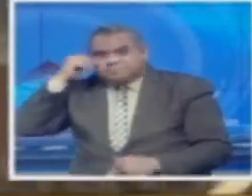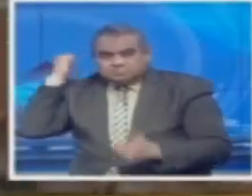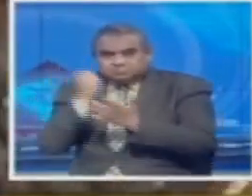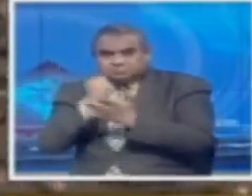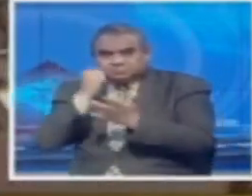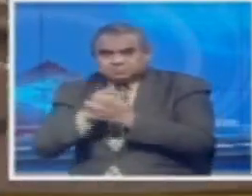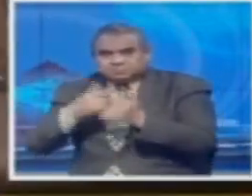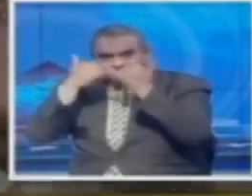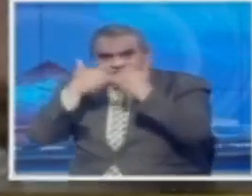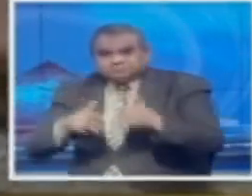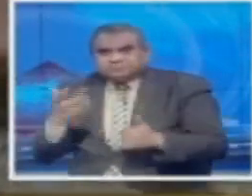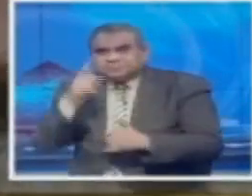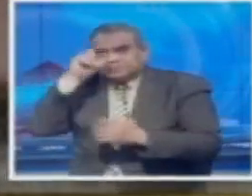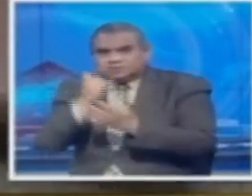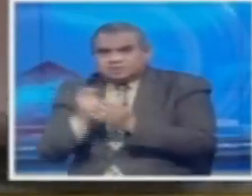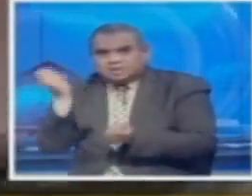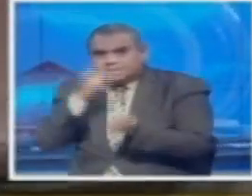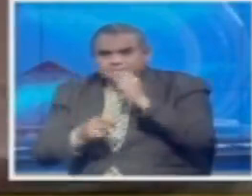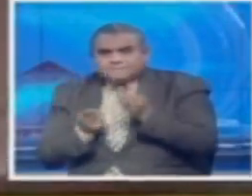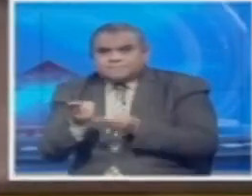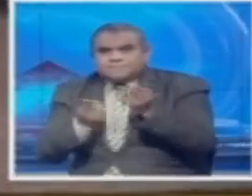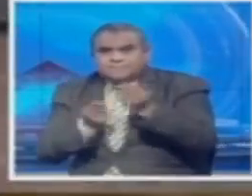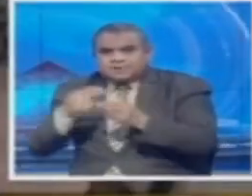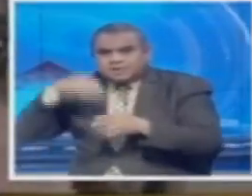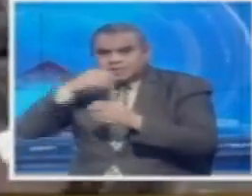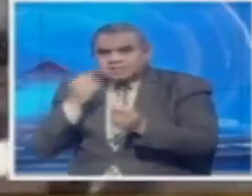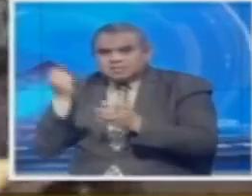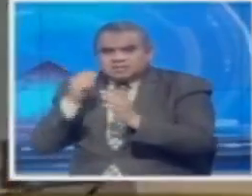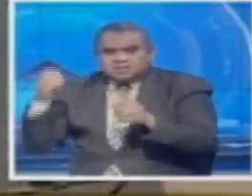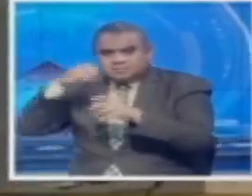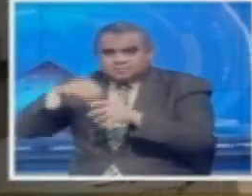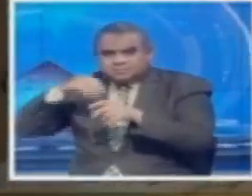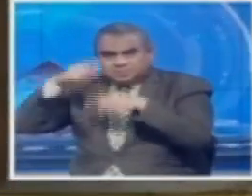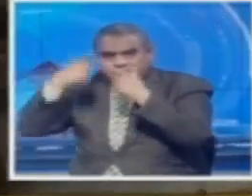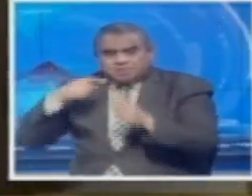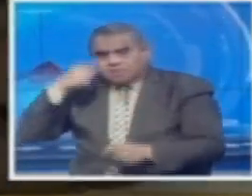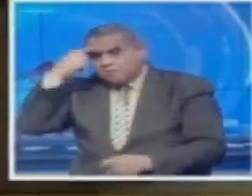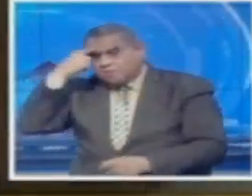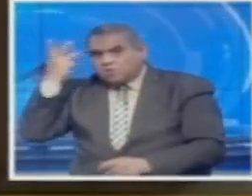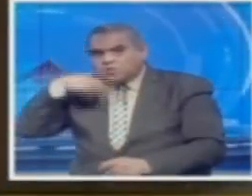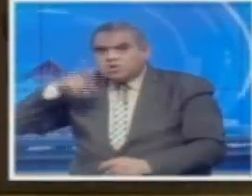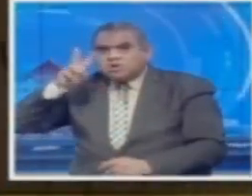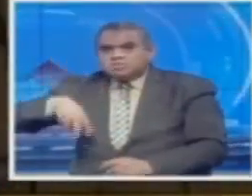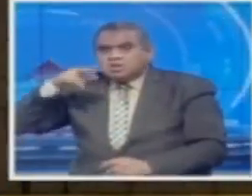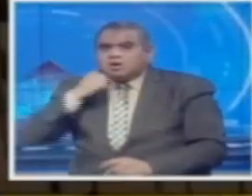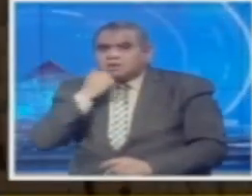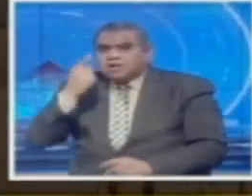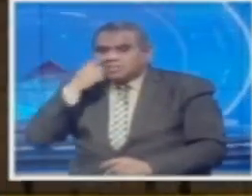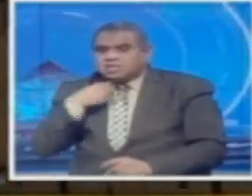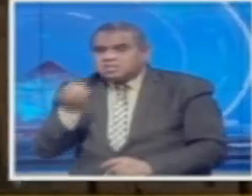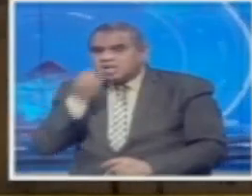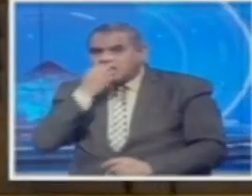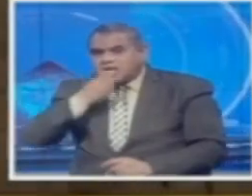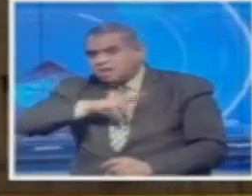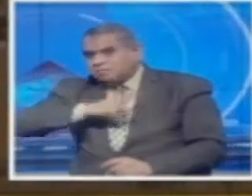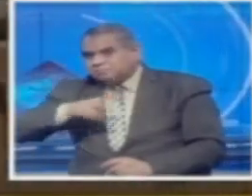الآدمي بحوزة مسؤول مصنع لإنتاج وتعبئة السلع الغذائية بالمنوفية، وضبط قرابة 18 طن مواد غذائية